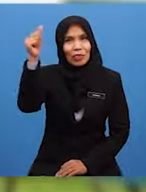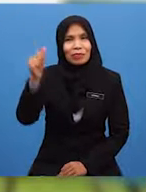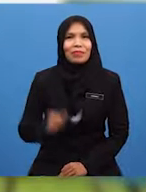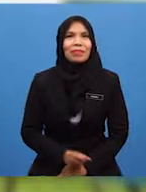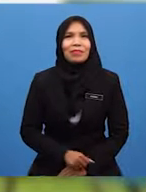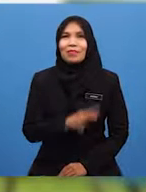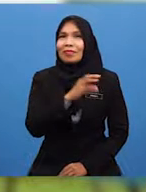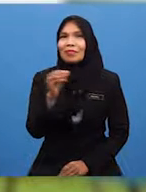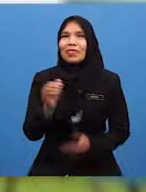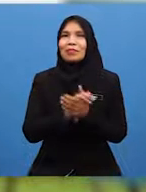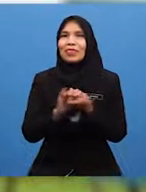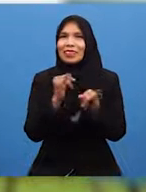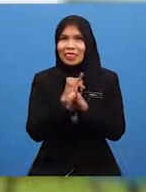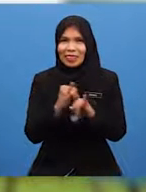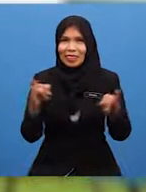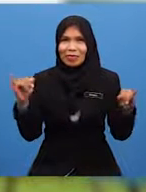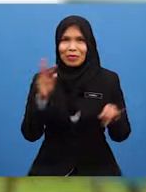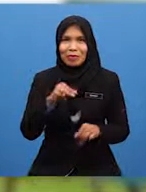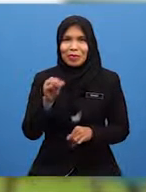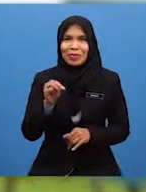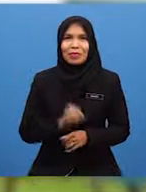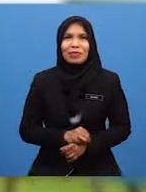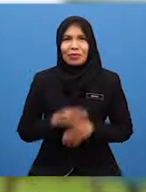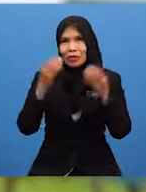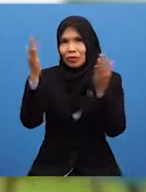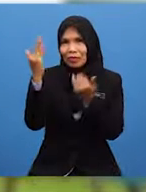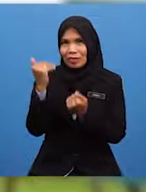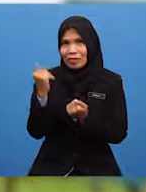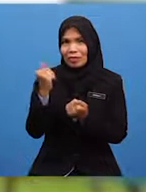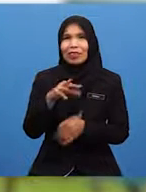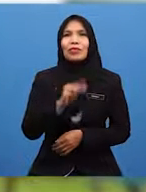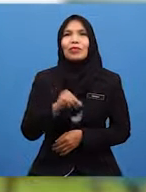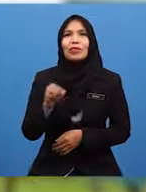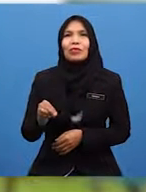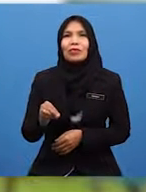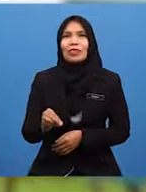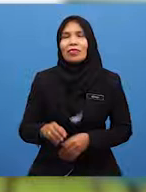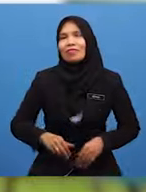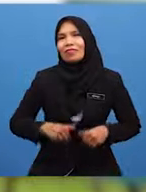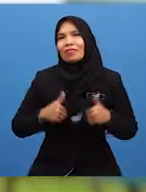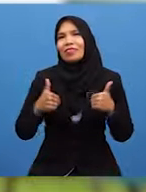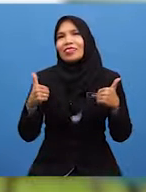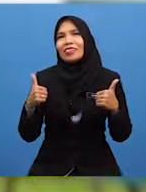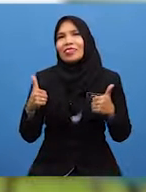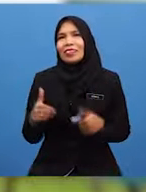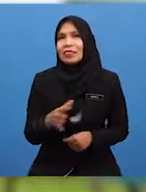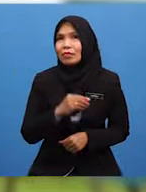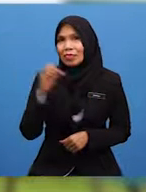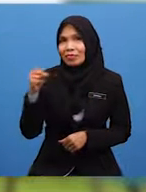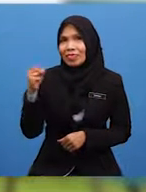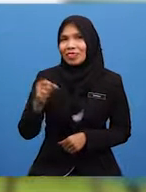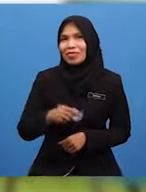Assalamualaikum dan salam sejahtera murid-murid. Cikgu harap murid-murid sihat dan sentiasa